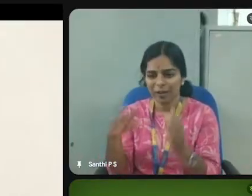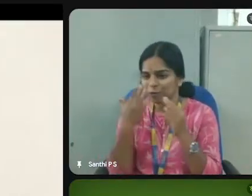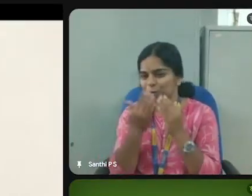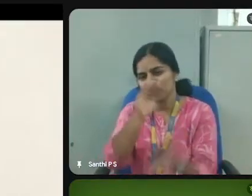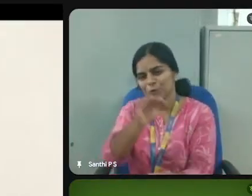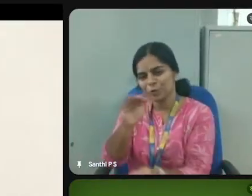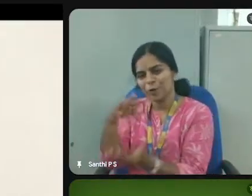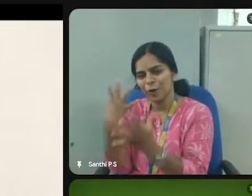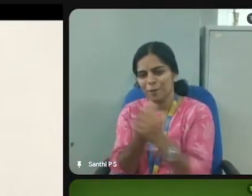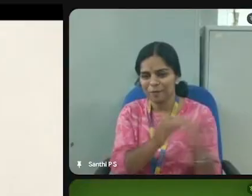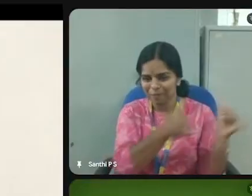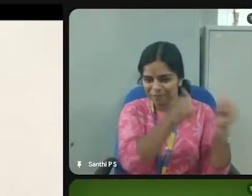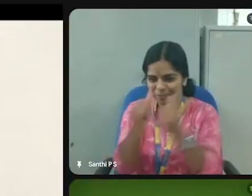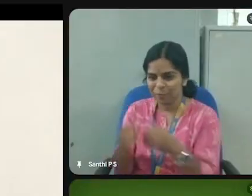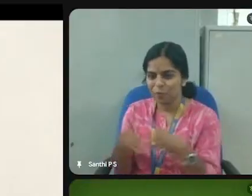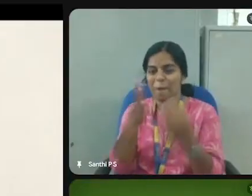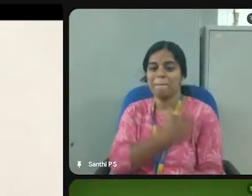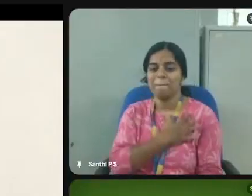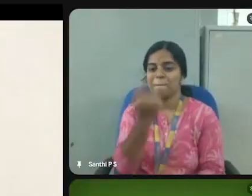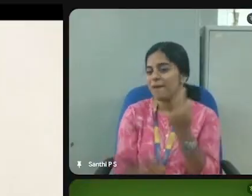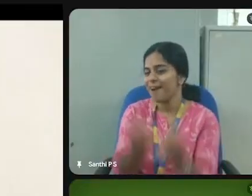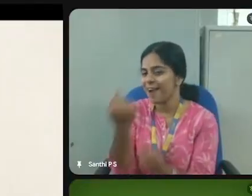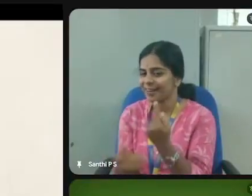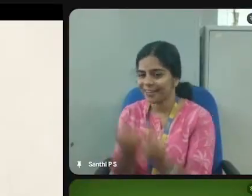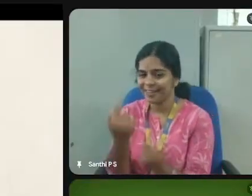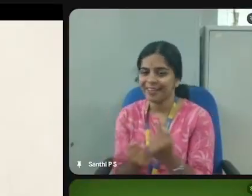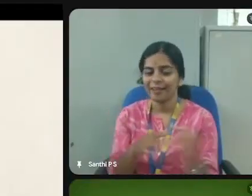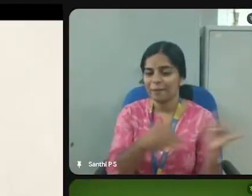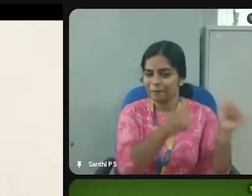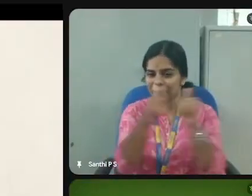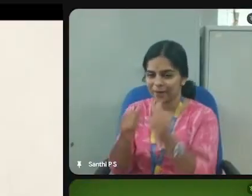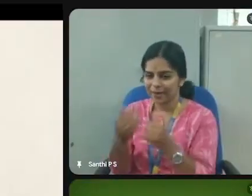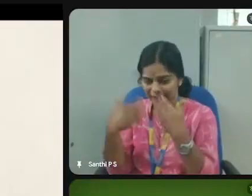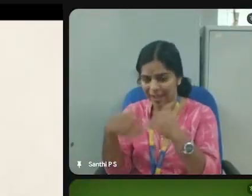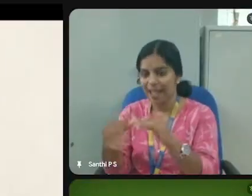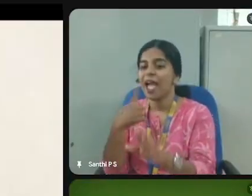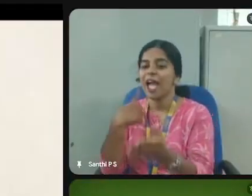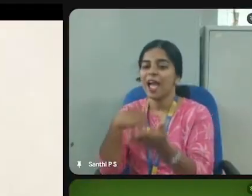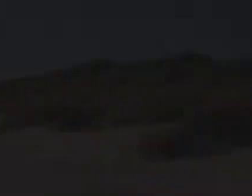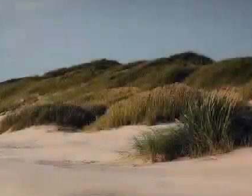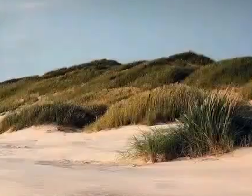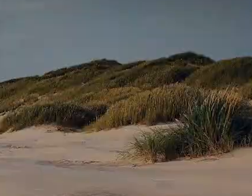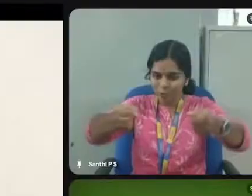കൊടുക്കാം. അതേപോലെ തന്നെ പാർക്കിൽ കൊണ്ടുപോവുക, സ്വിങ് കൊടുക്കുക, അതേപോലെ എന്തെങ്കിലും റൈഡ്സോ അതുപോലെയുള്ള